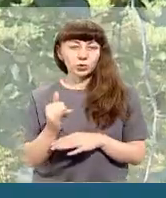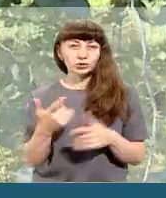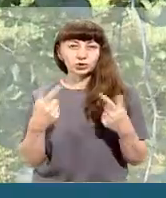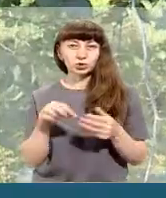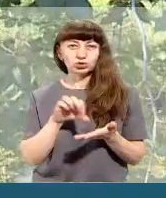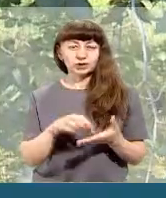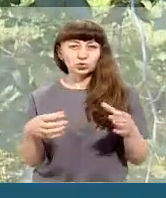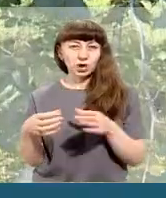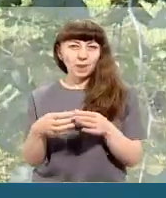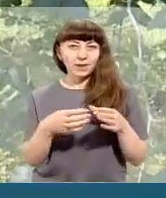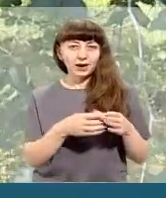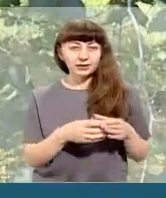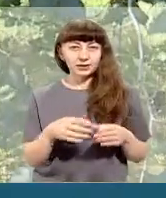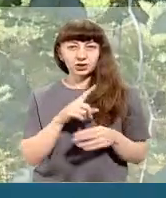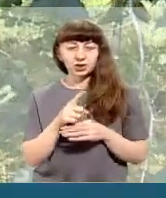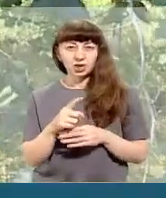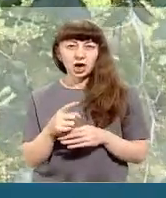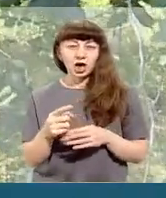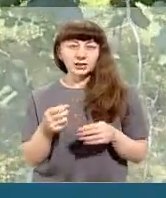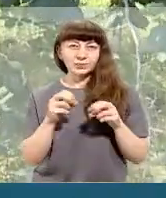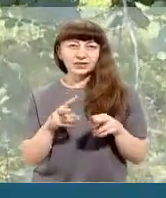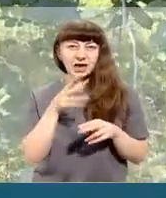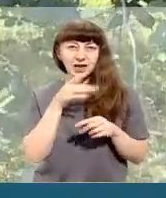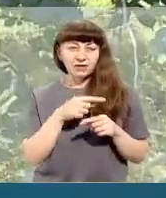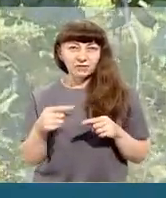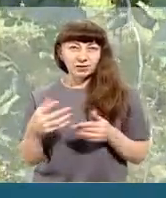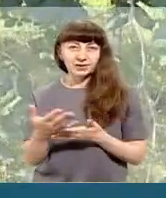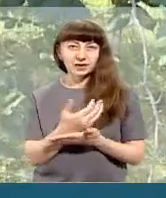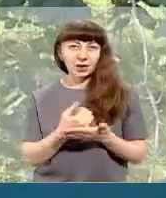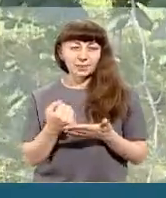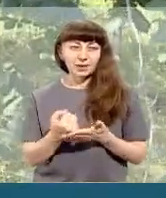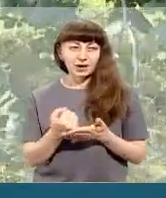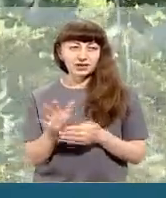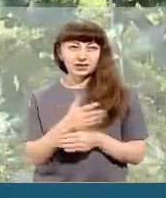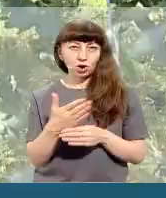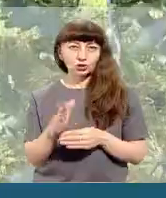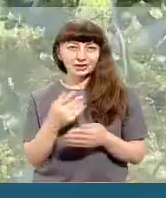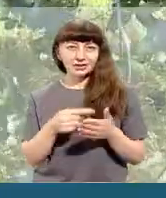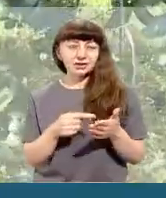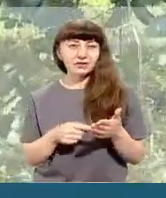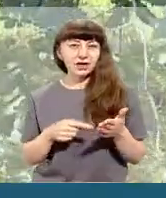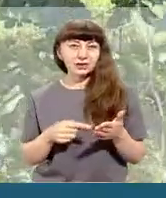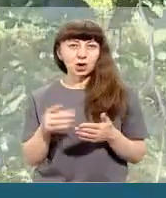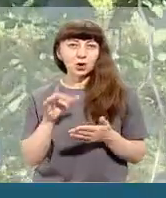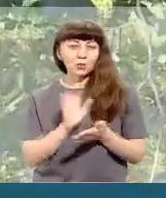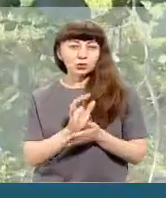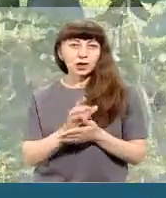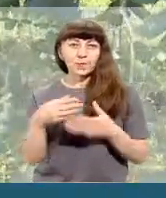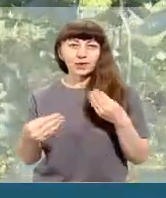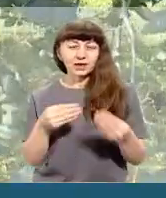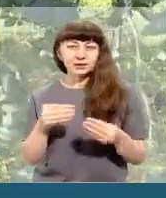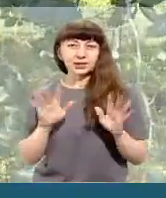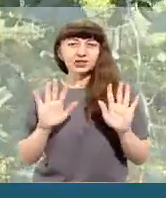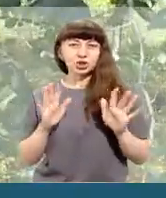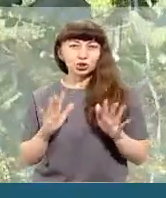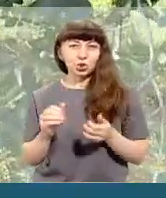участвуют команды. Они должны за определенное количество времени собрать и отсортировать мусор. Это пластик, стекло,